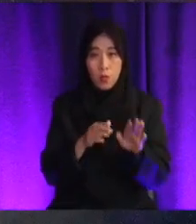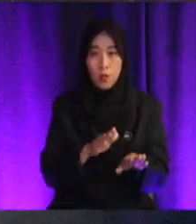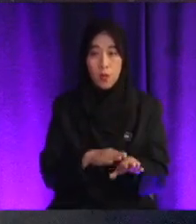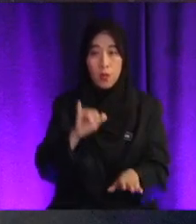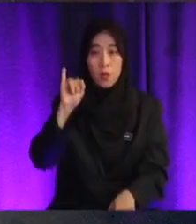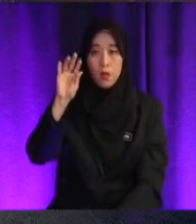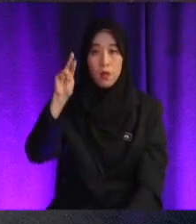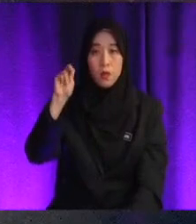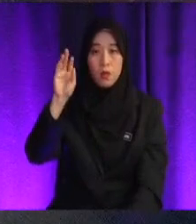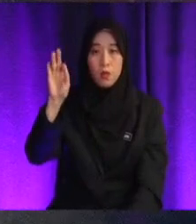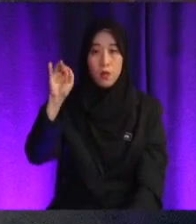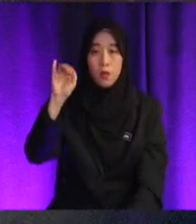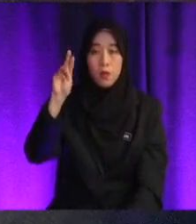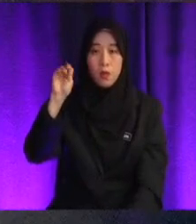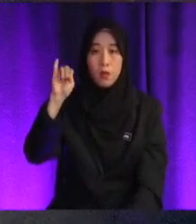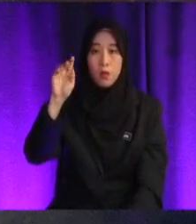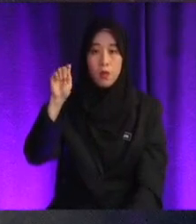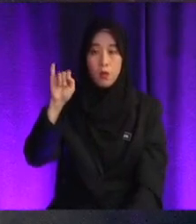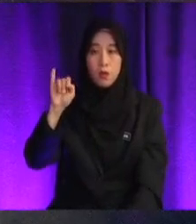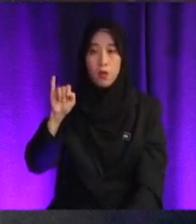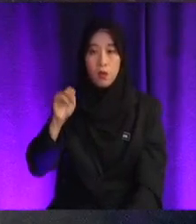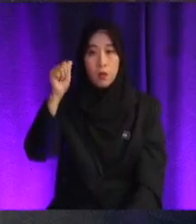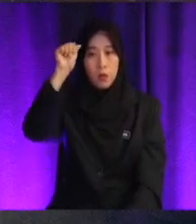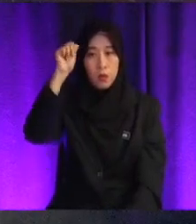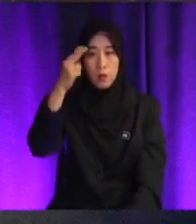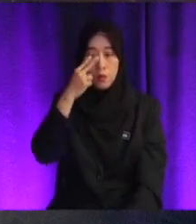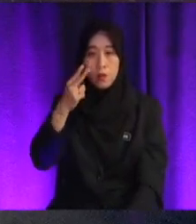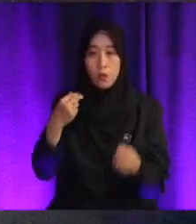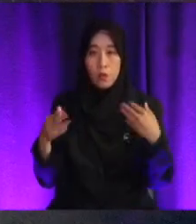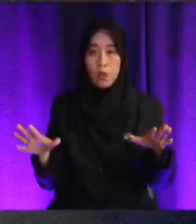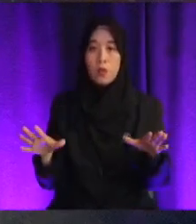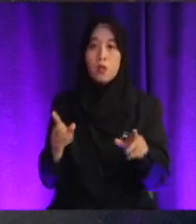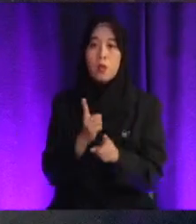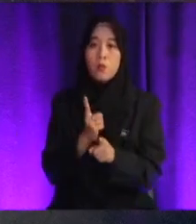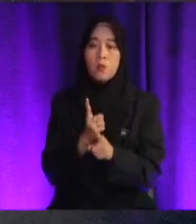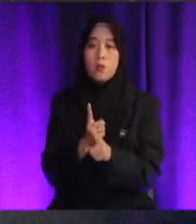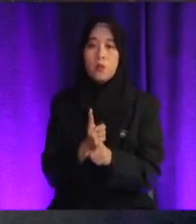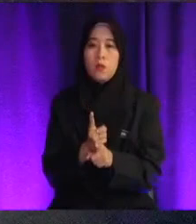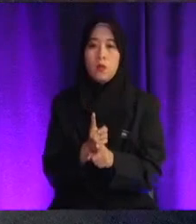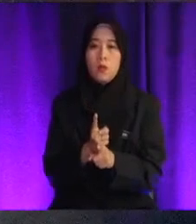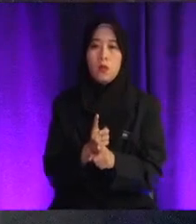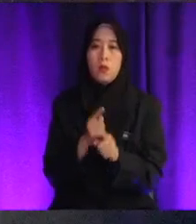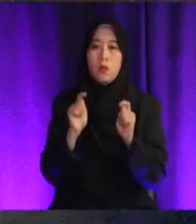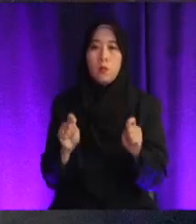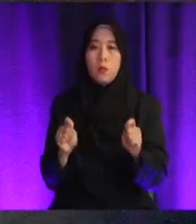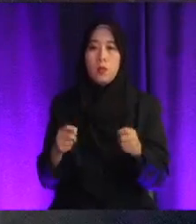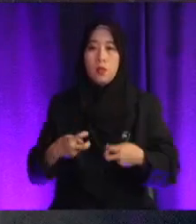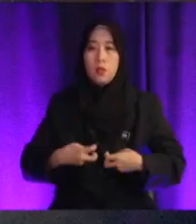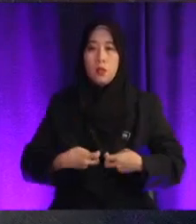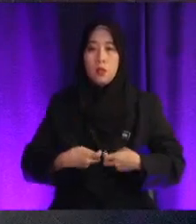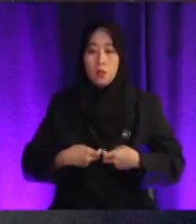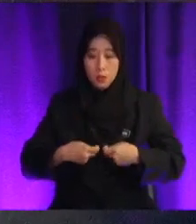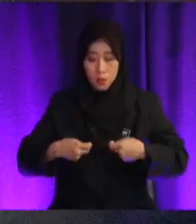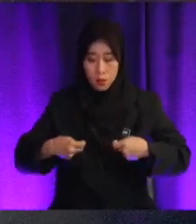Okey, Akmal boleh tengok sama ada dah betul ke tidak. Ini adalah cara yang betul ya. Dan Akmal mesti setentang dengan macam ni. Betul.